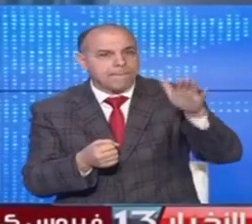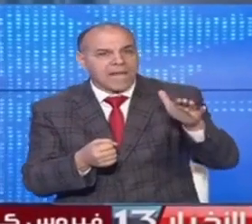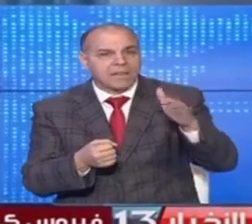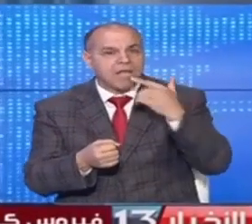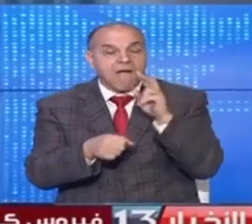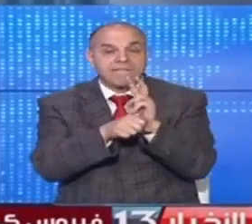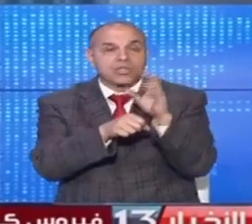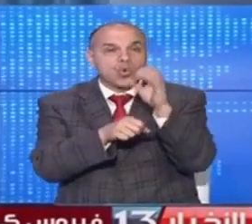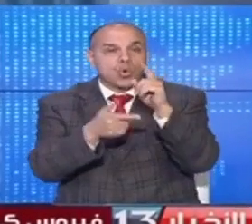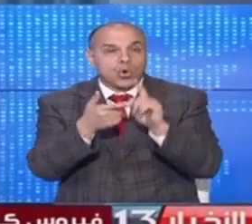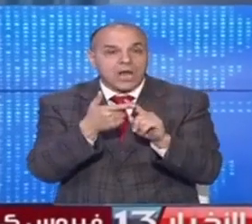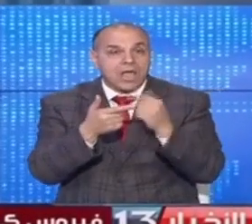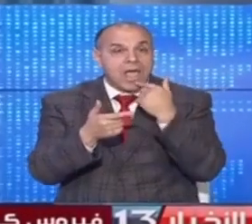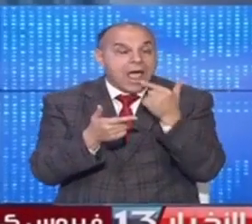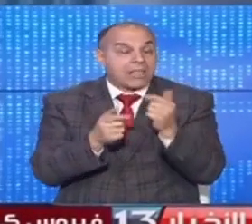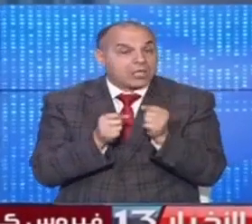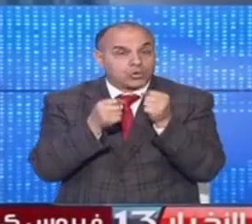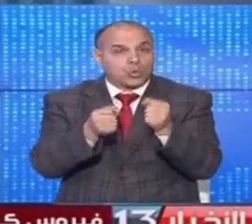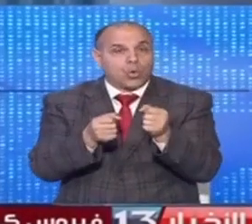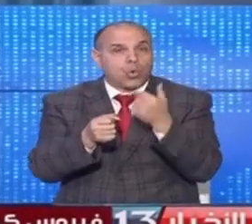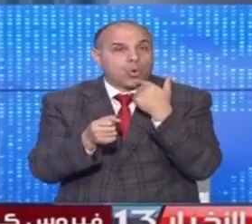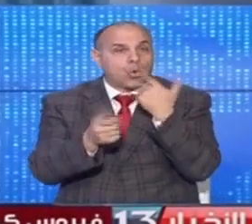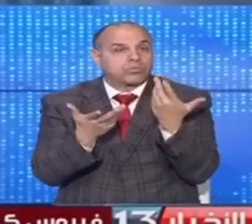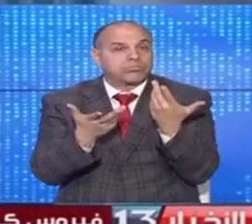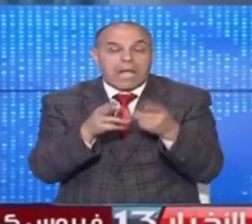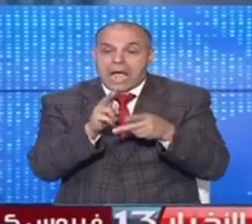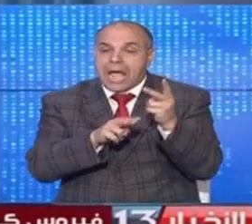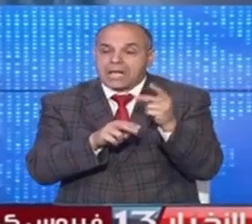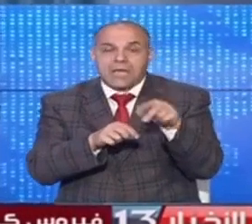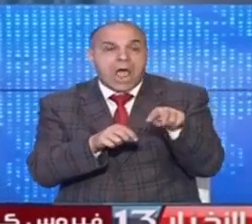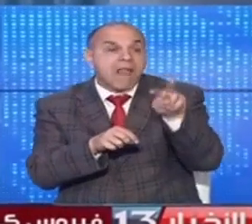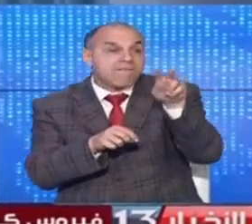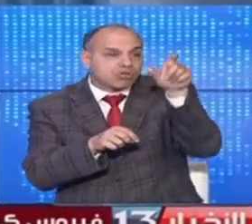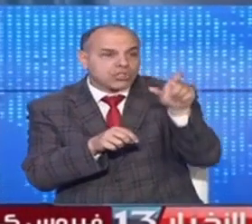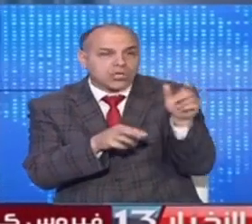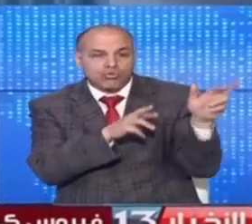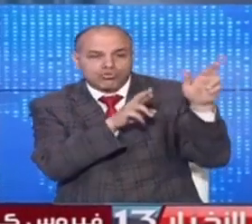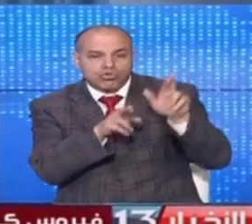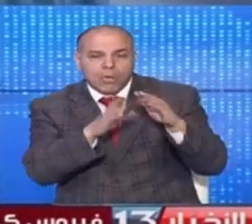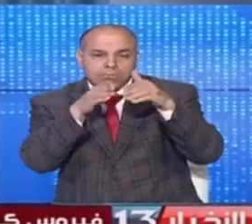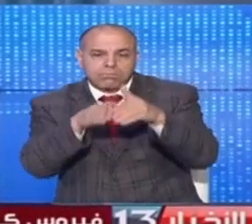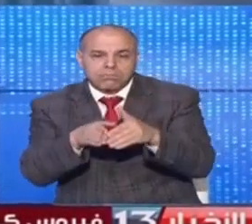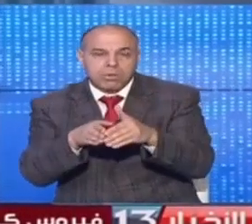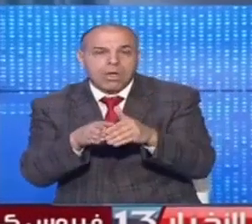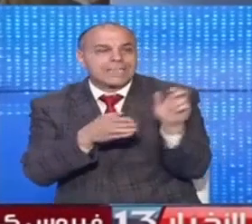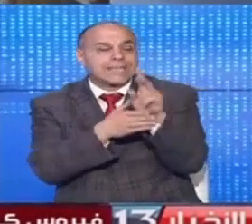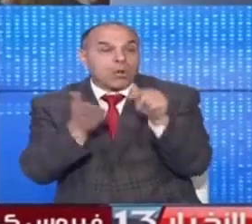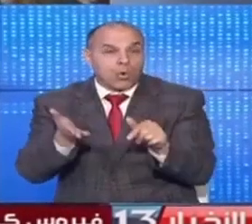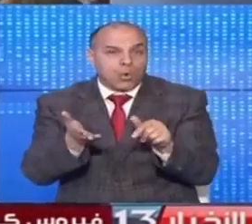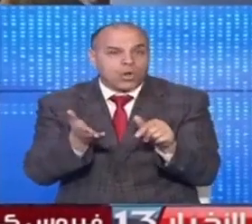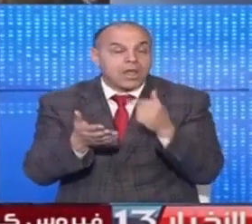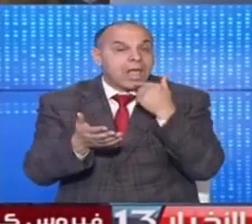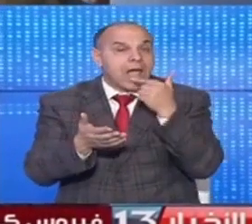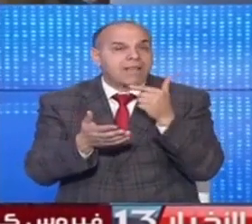بفيروس كورونا فيما تحاول الوصول الى اكثر من الف مسافر عدو من رحله بحريه ام سياحيه من سان